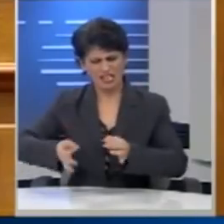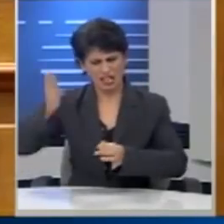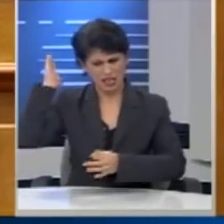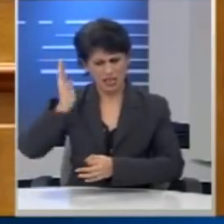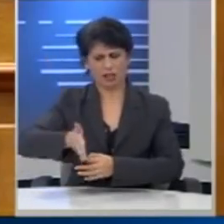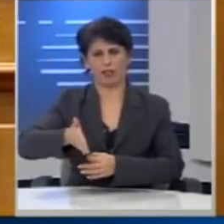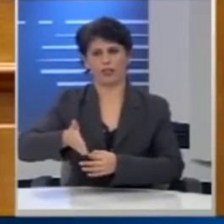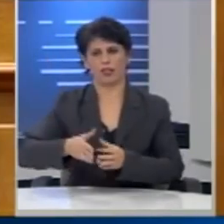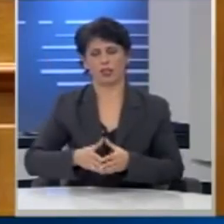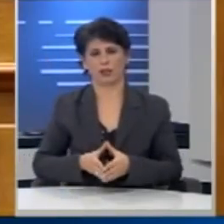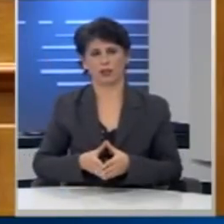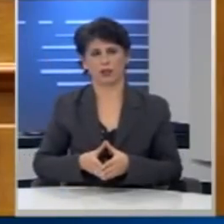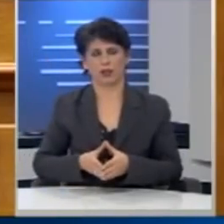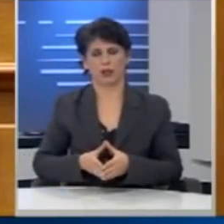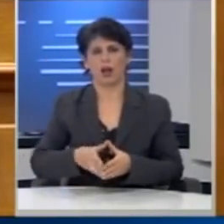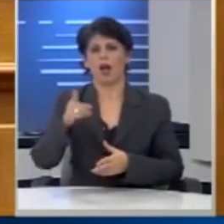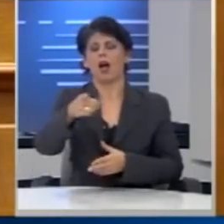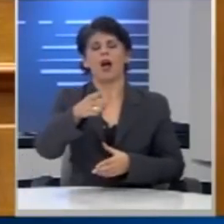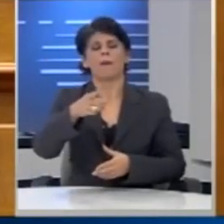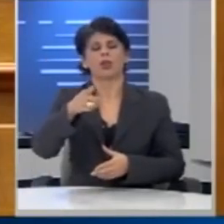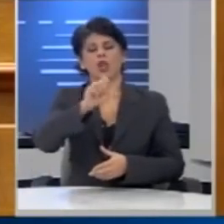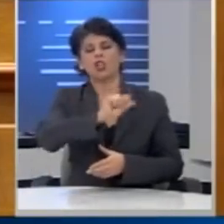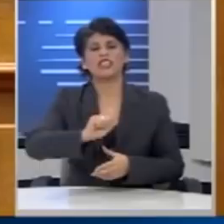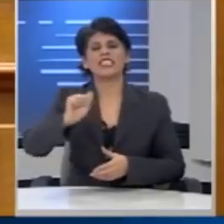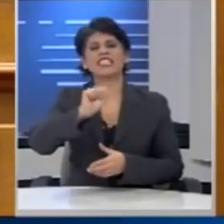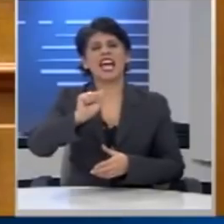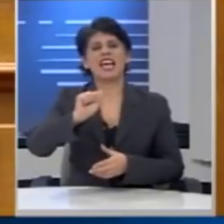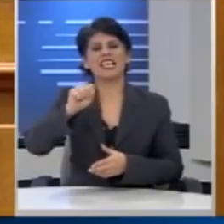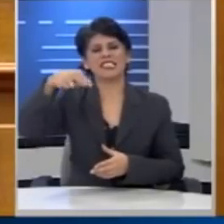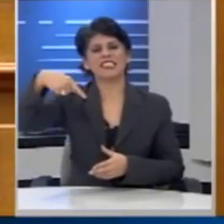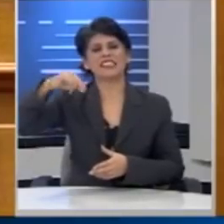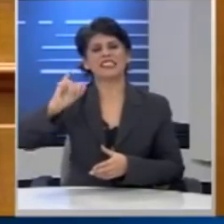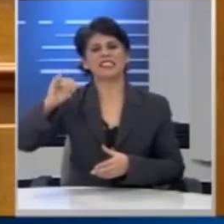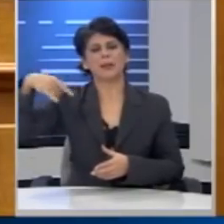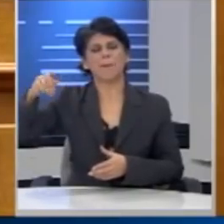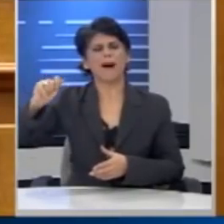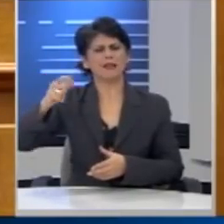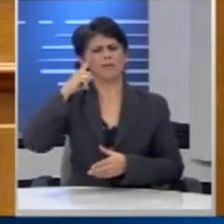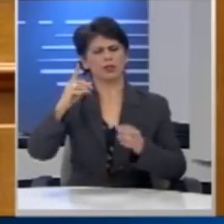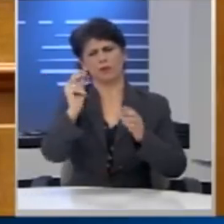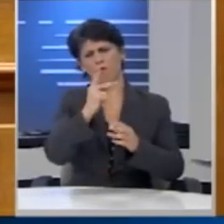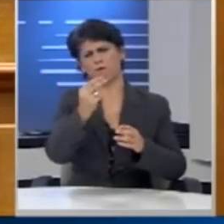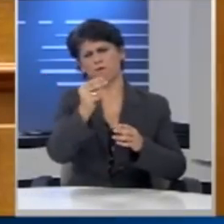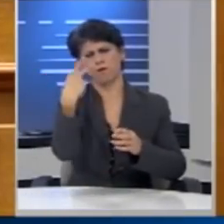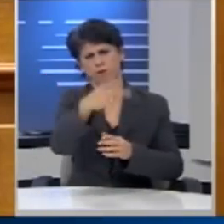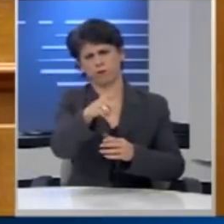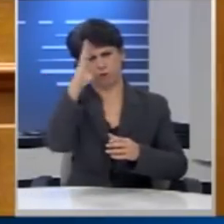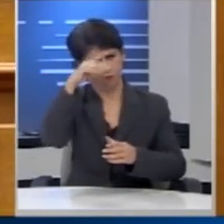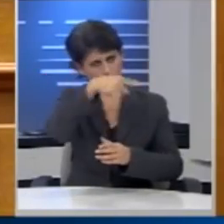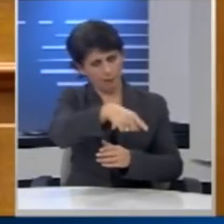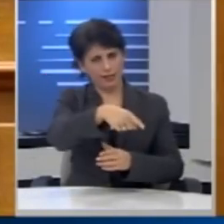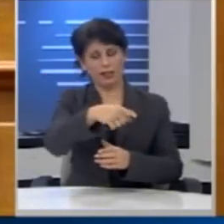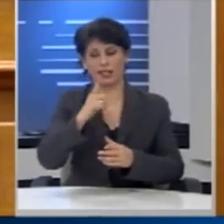καταδίκη από το State Department, από το Υπουργείο Εξωτερικών των ΗΠΑ, της εντός εισαγωγικών